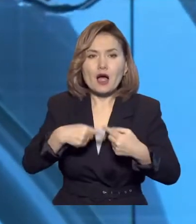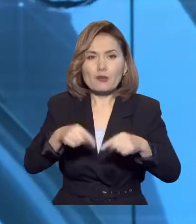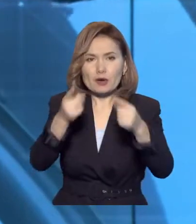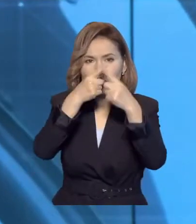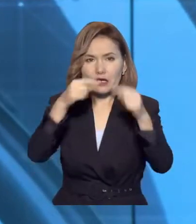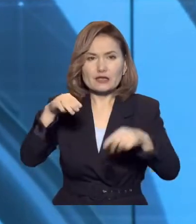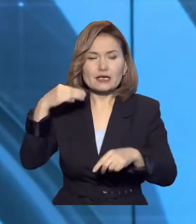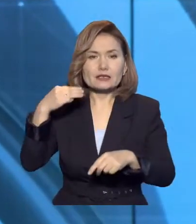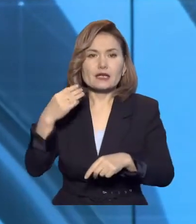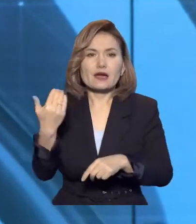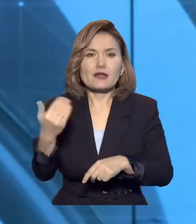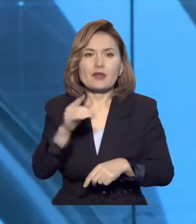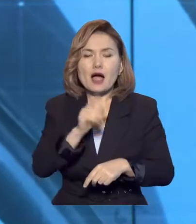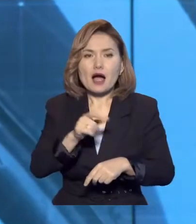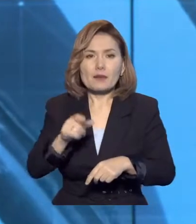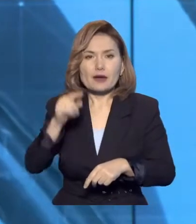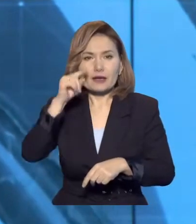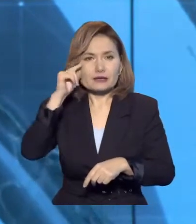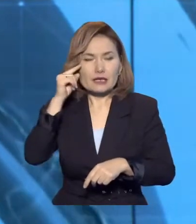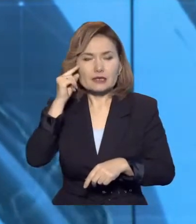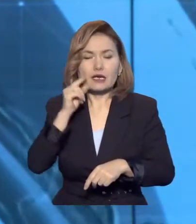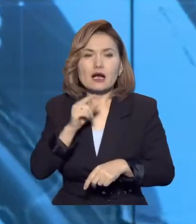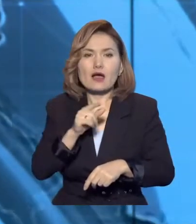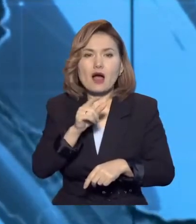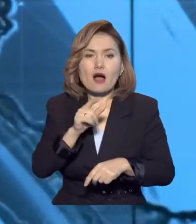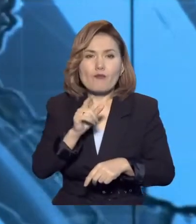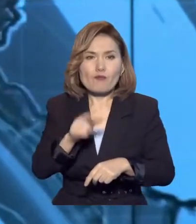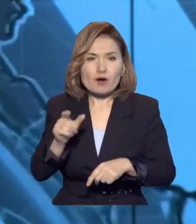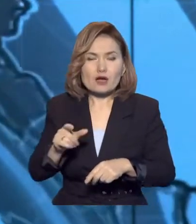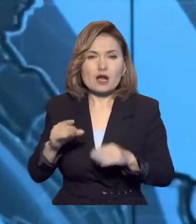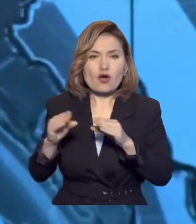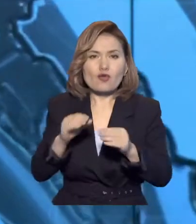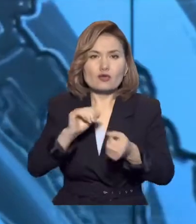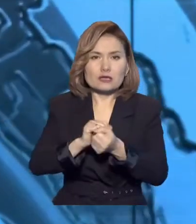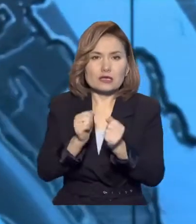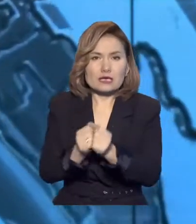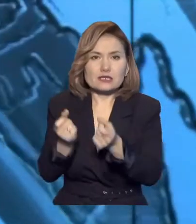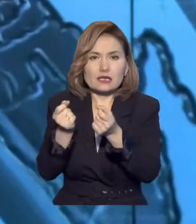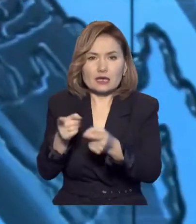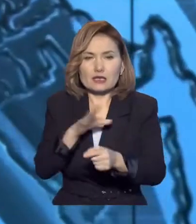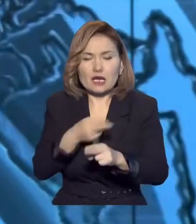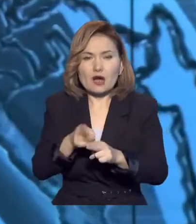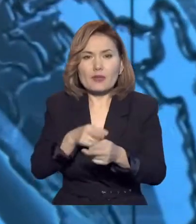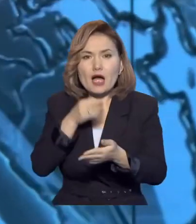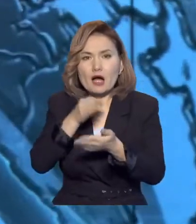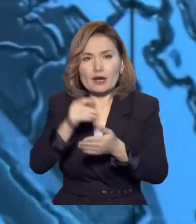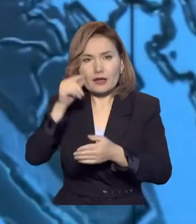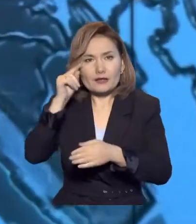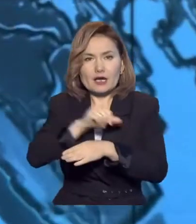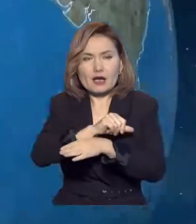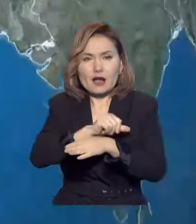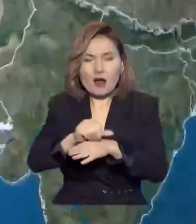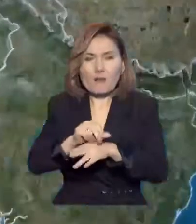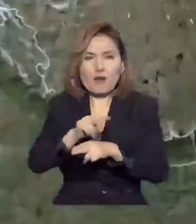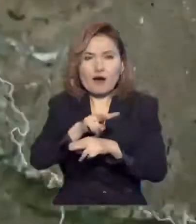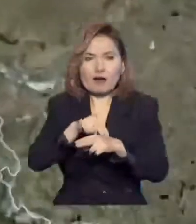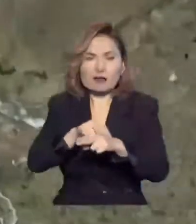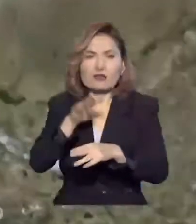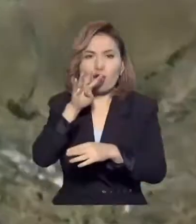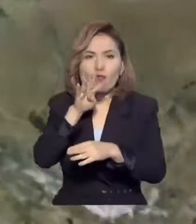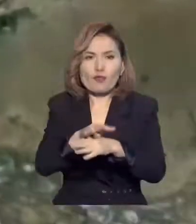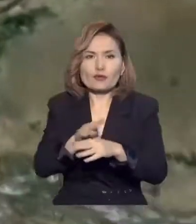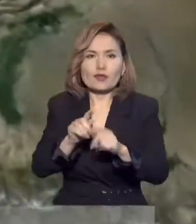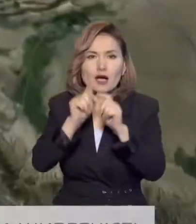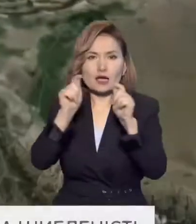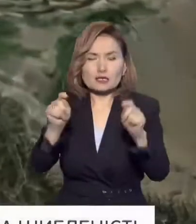құралдарының хабарлауынша Тәжікстан азаматтары қырғыздардың көлігіне тас лақтырған. Бұған жауап ретінде қырғыз шекарашысы аспанға оқ атса керек.